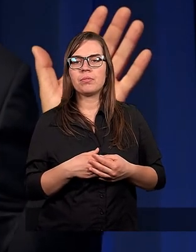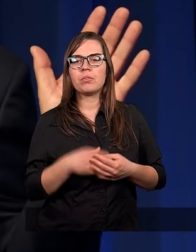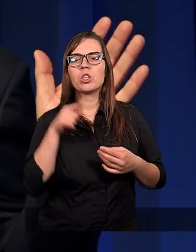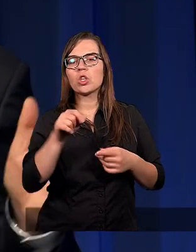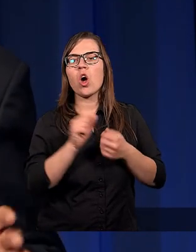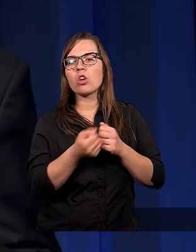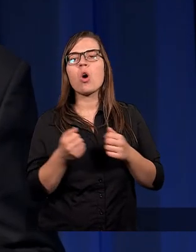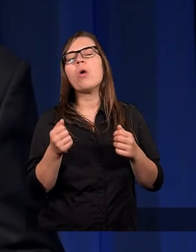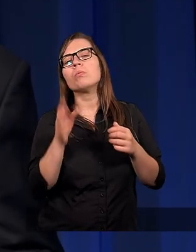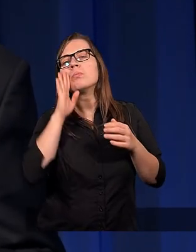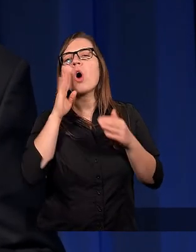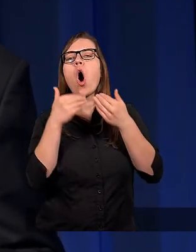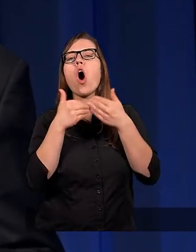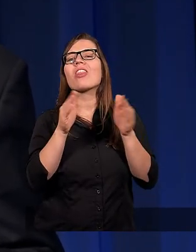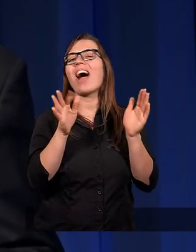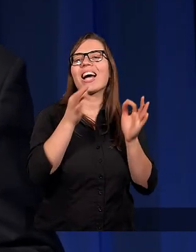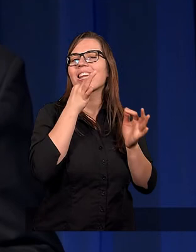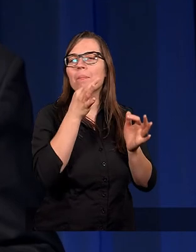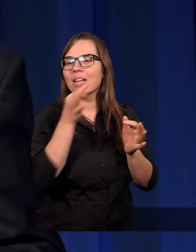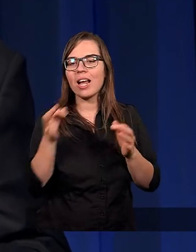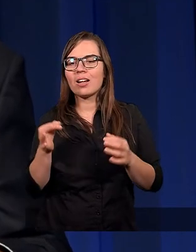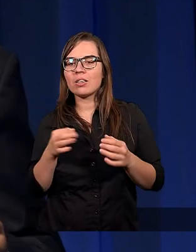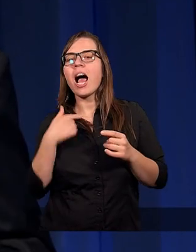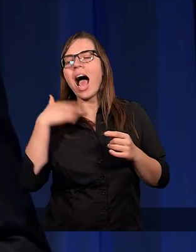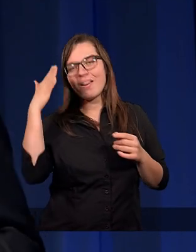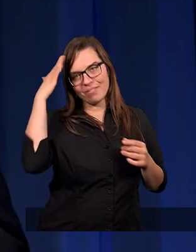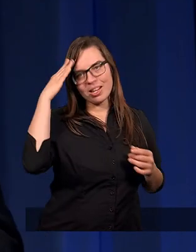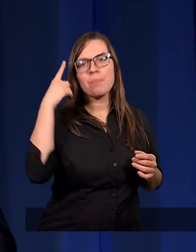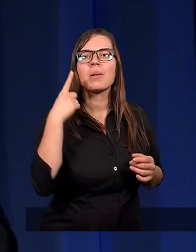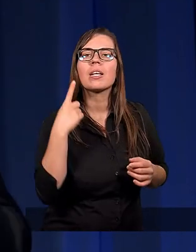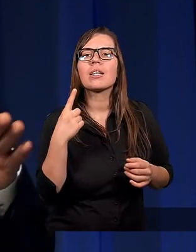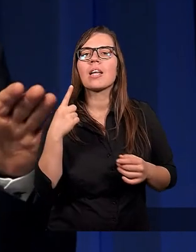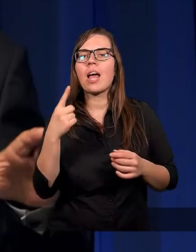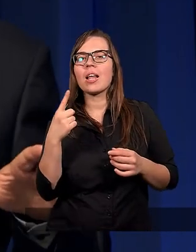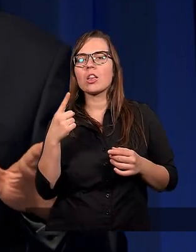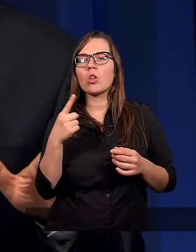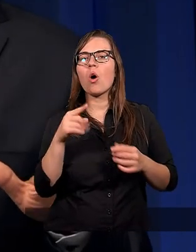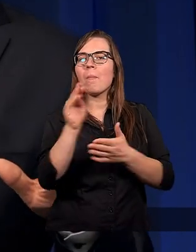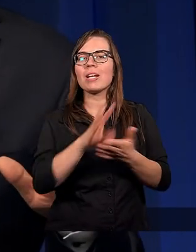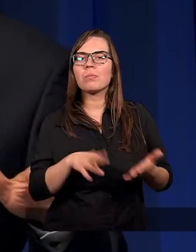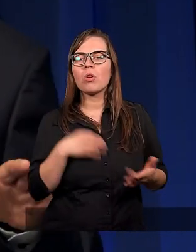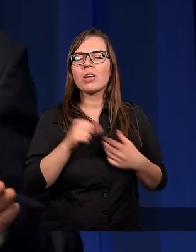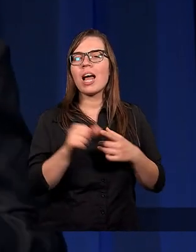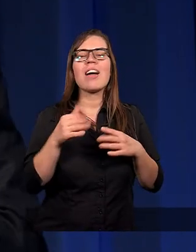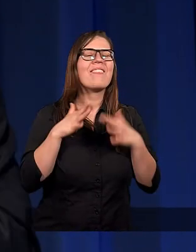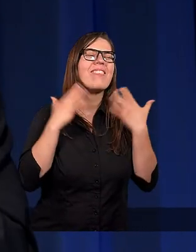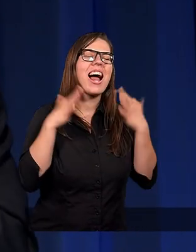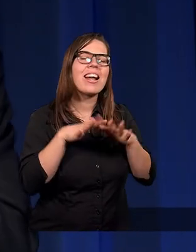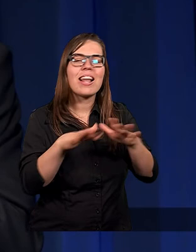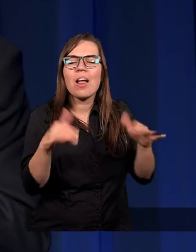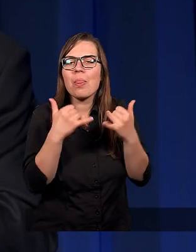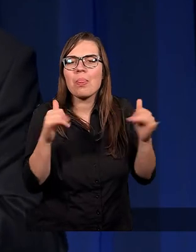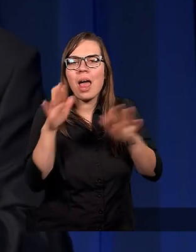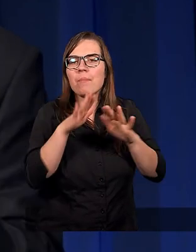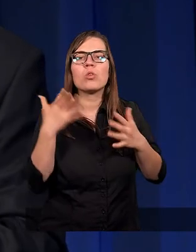To są otwarte pytania. Ale wiem jedno. W Biblii mamy opisanych wiele różnych nabożeństw.